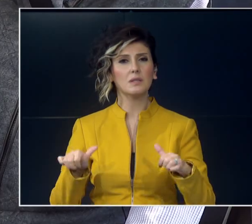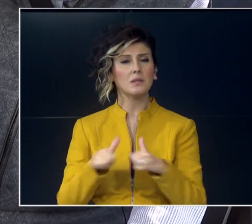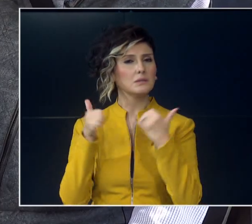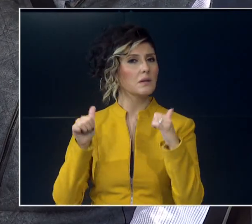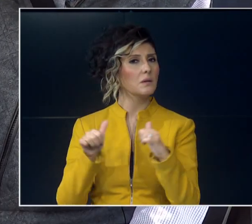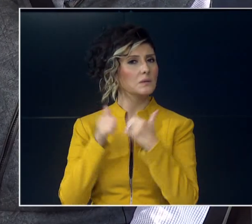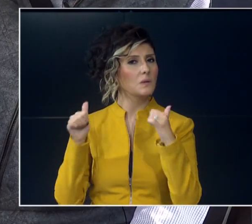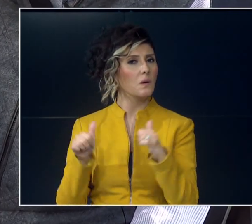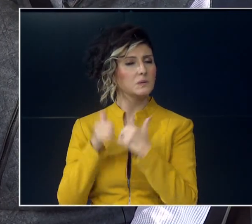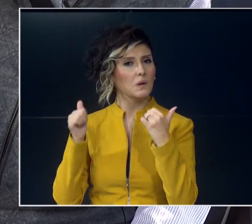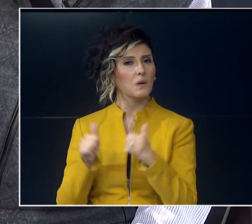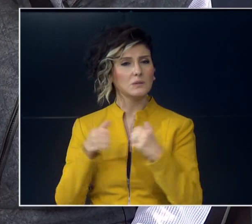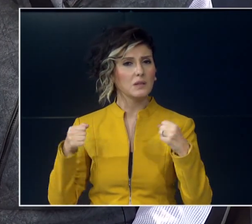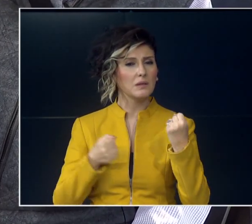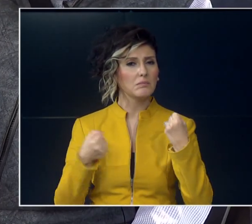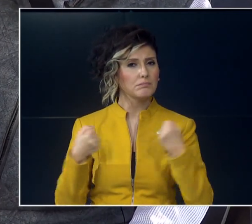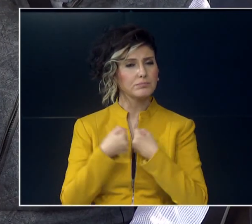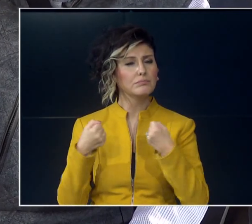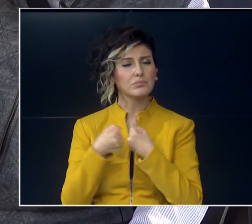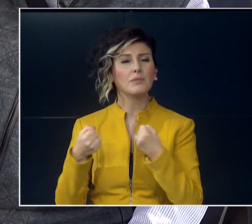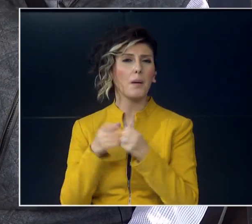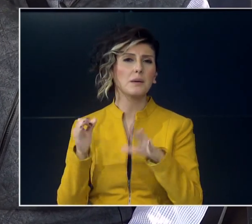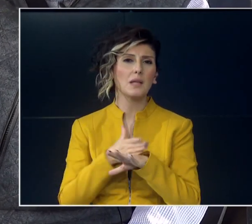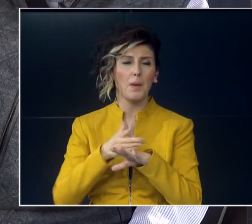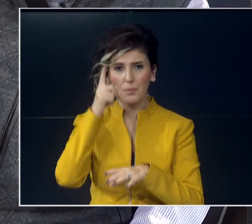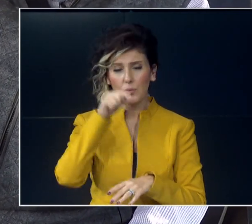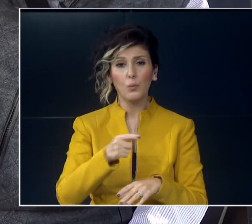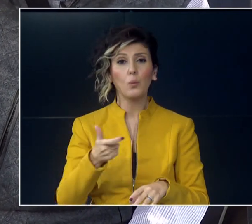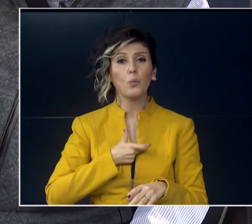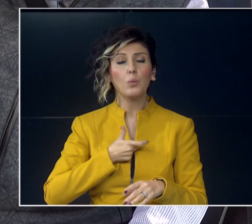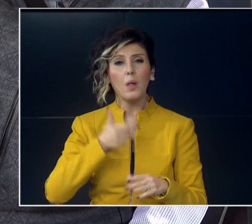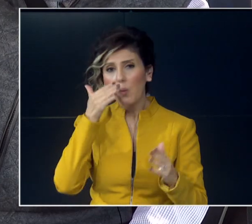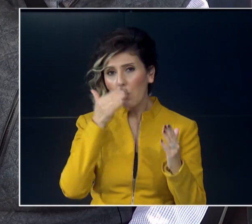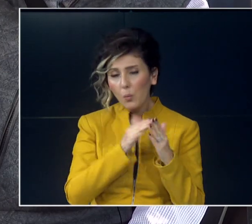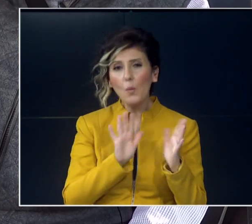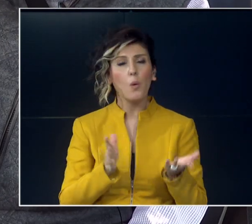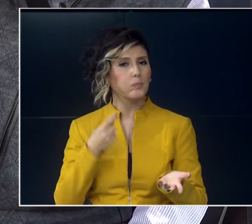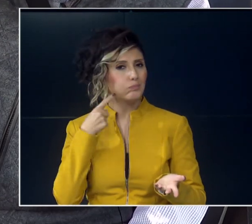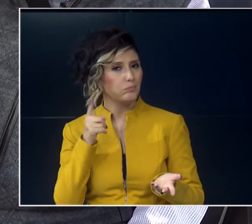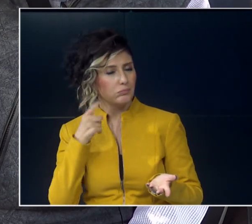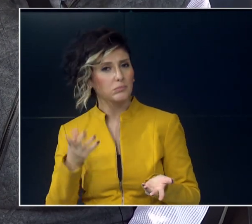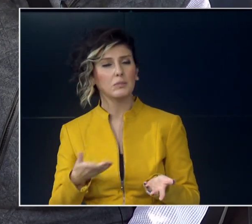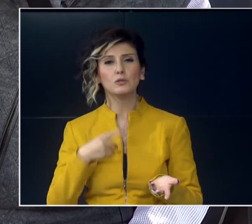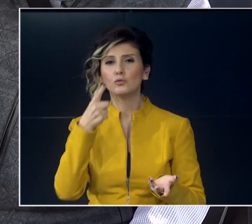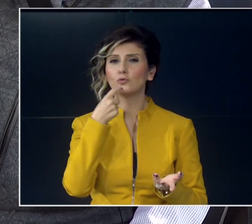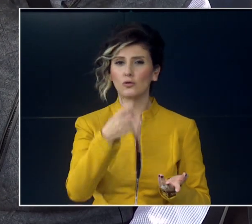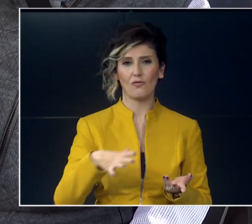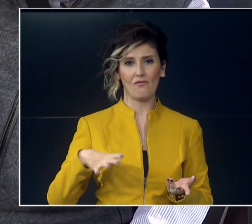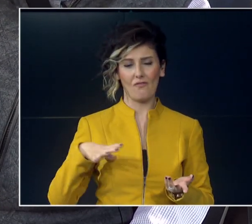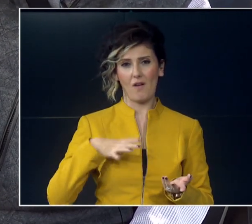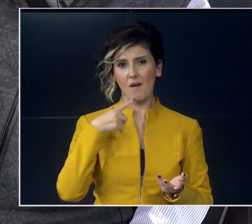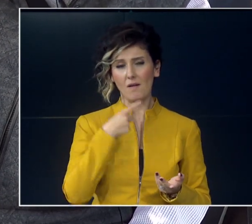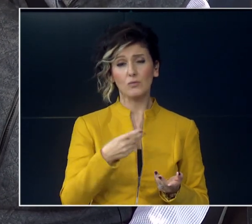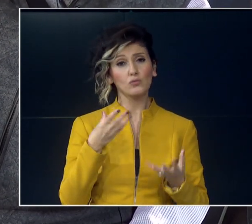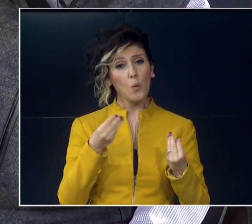kazaların en büyük sebepleri. Kurallara uymamak. Benim bir sözüm var. Onu çok